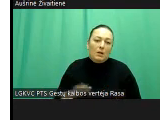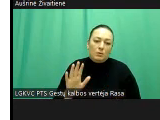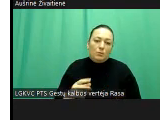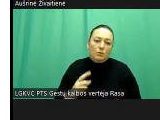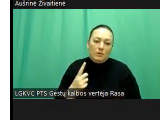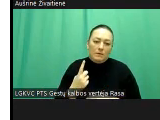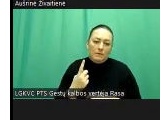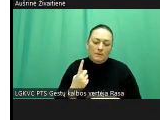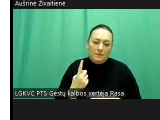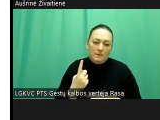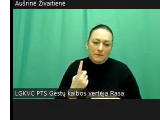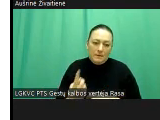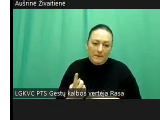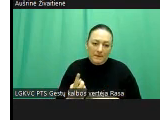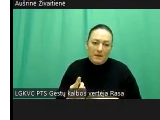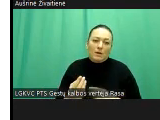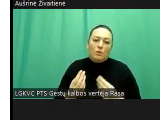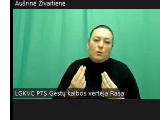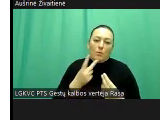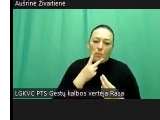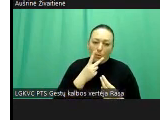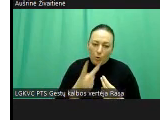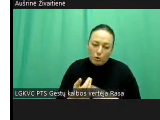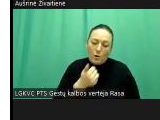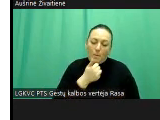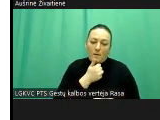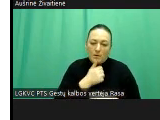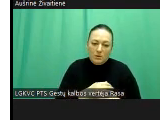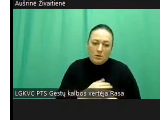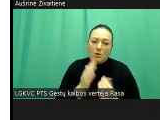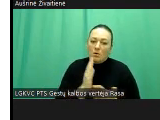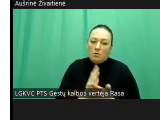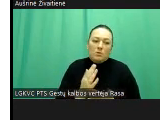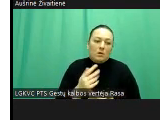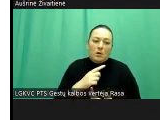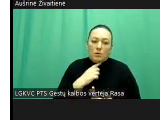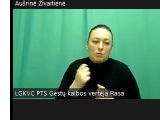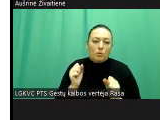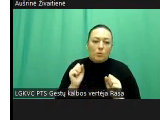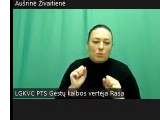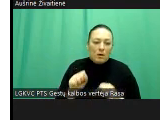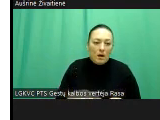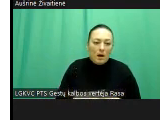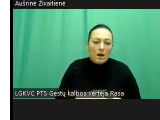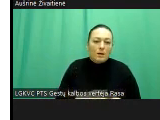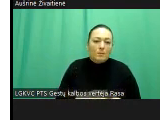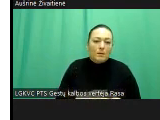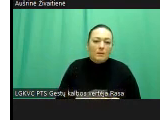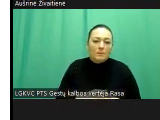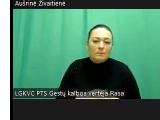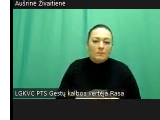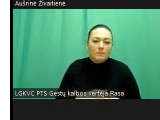sakykime, tarp dalykinio požiūrio pavyzdys, o jų yra ir daugiau. Galime dabar